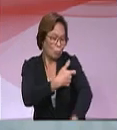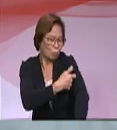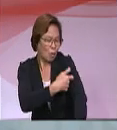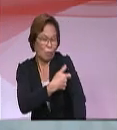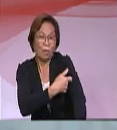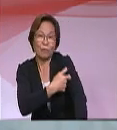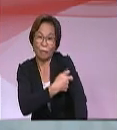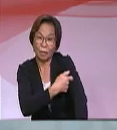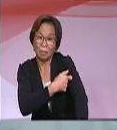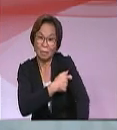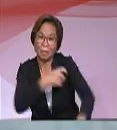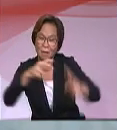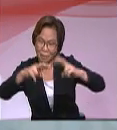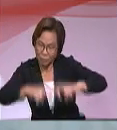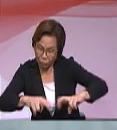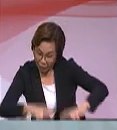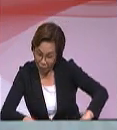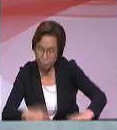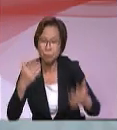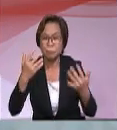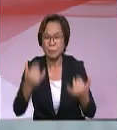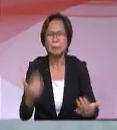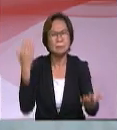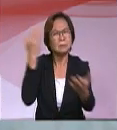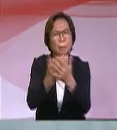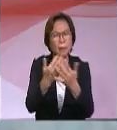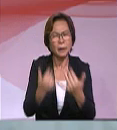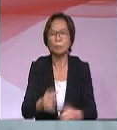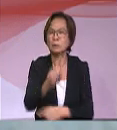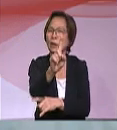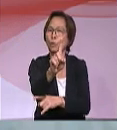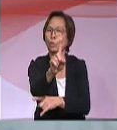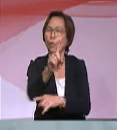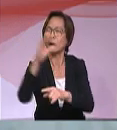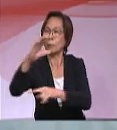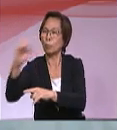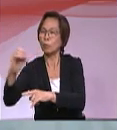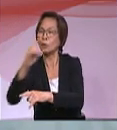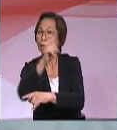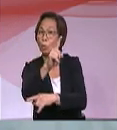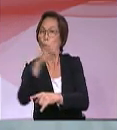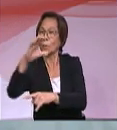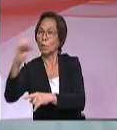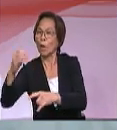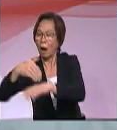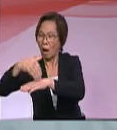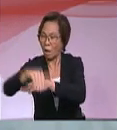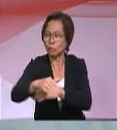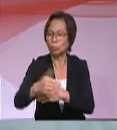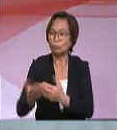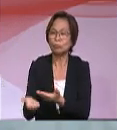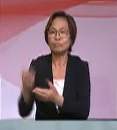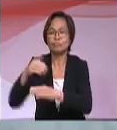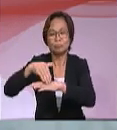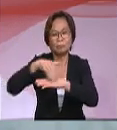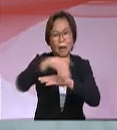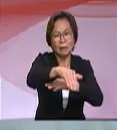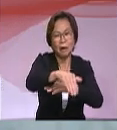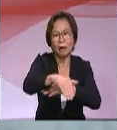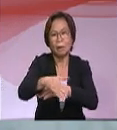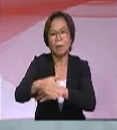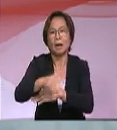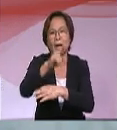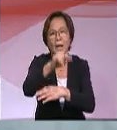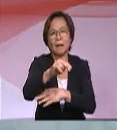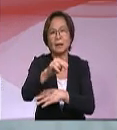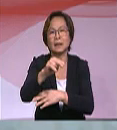vaksin survey. Jadi sekarang ni setakat ni hanya satu syarikat yang telah pun hantar submission kepada